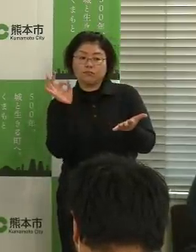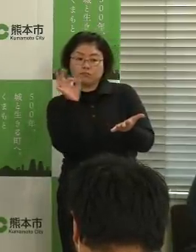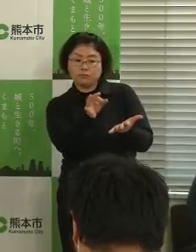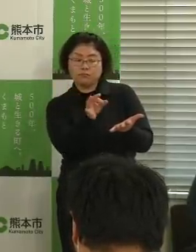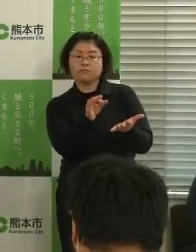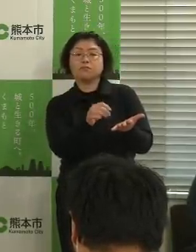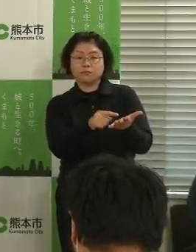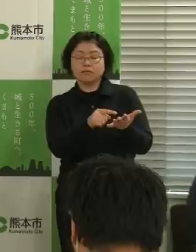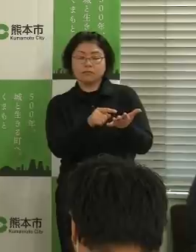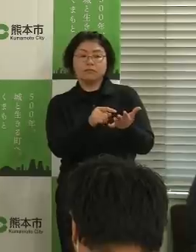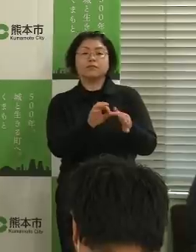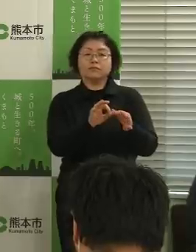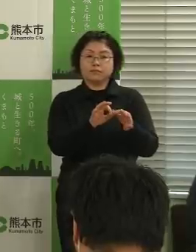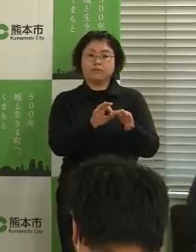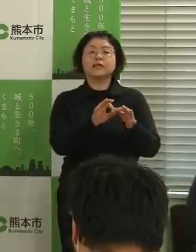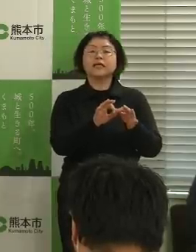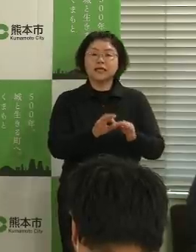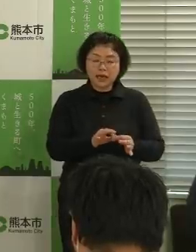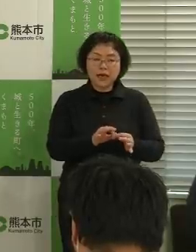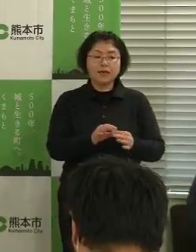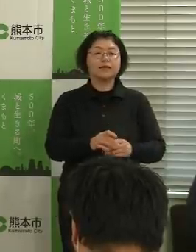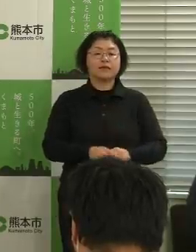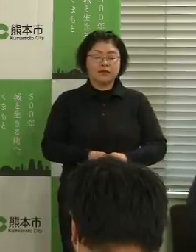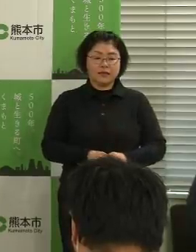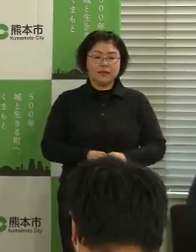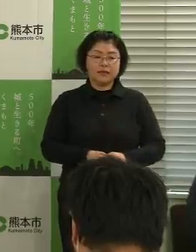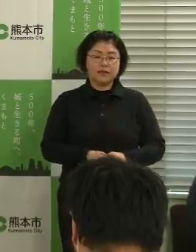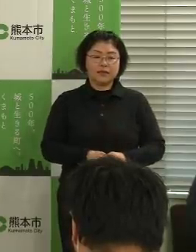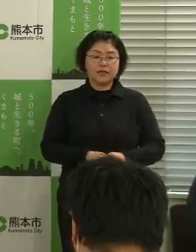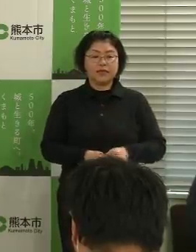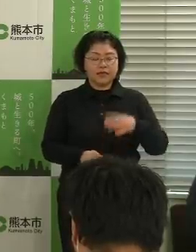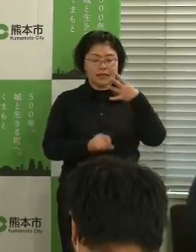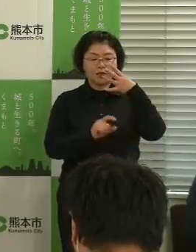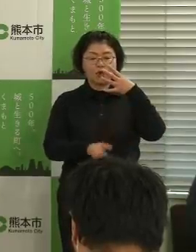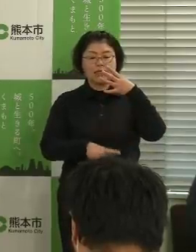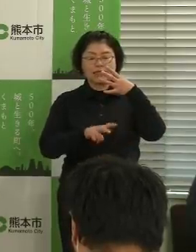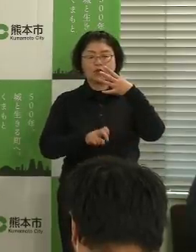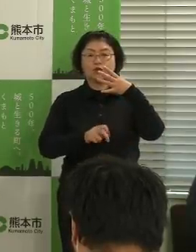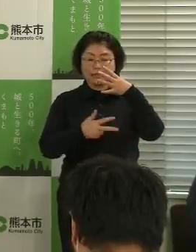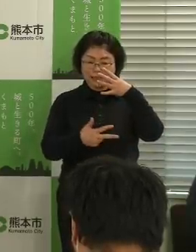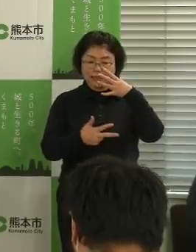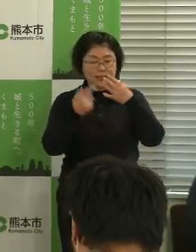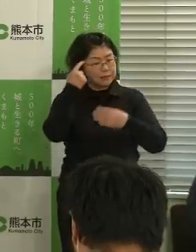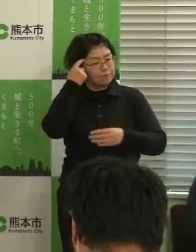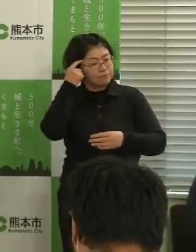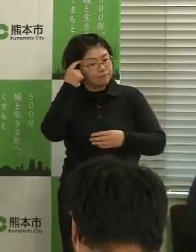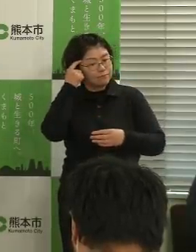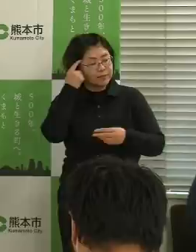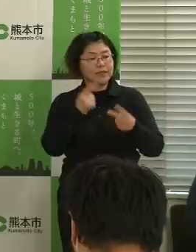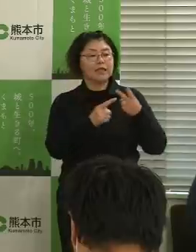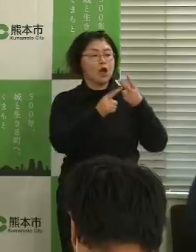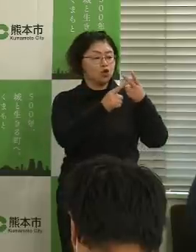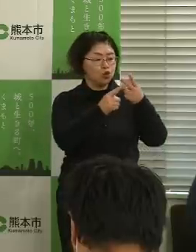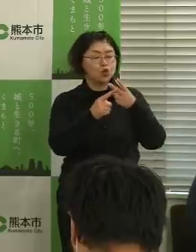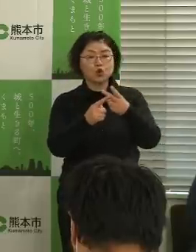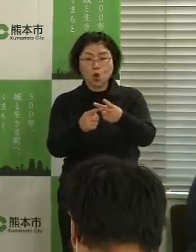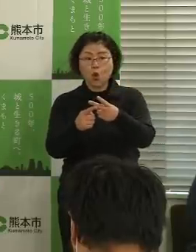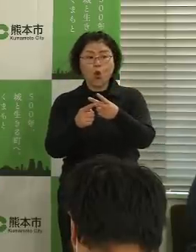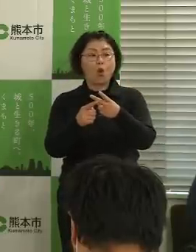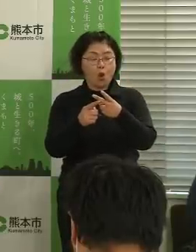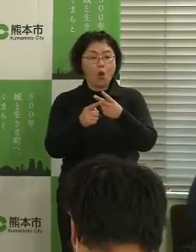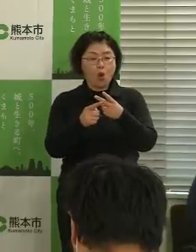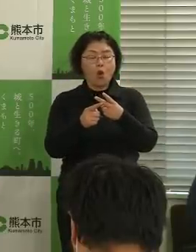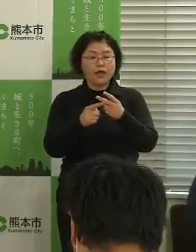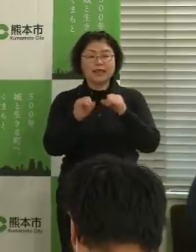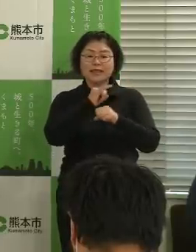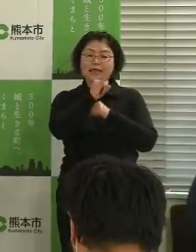間が、あの少し見なければいけないということもある。それからあの郵送の申請またはオンライン申請